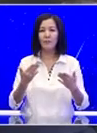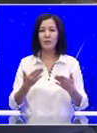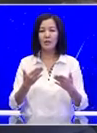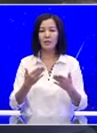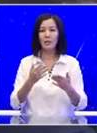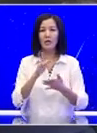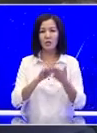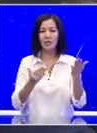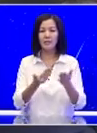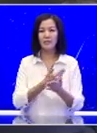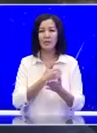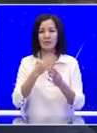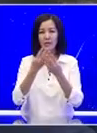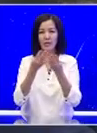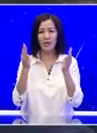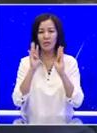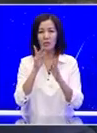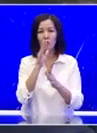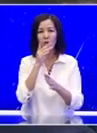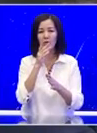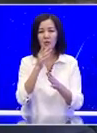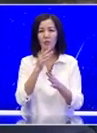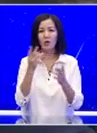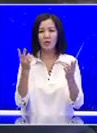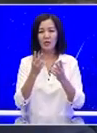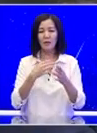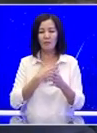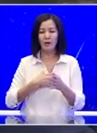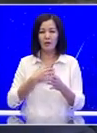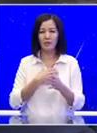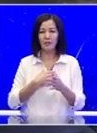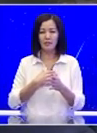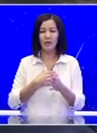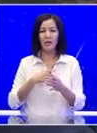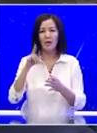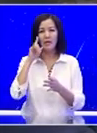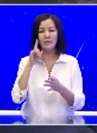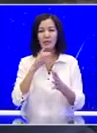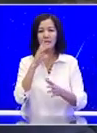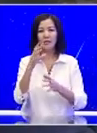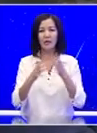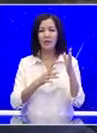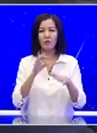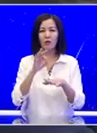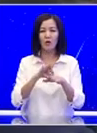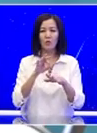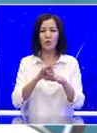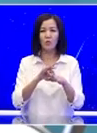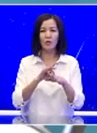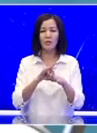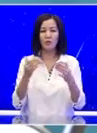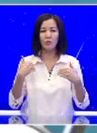келеді. Бірақ карантин режимін сақтаудан, оқшауланудан басқа жол жоқ. Бұл отандық және халықаралық вирусолог мамандардың